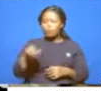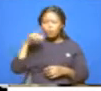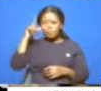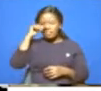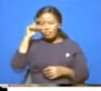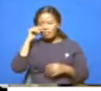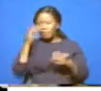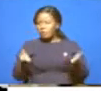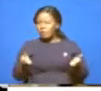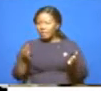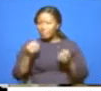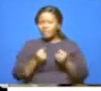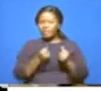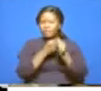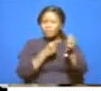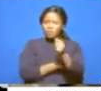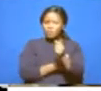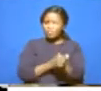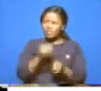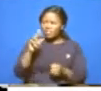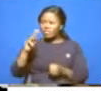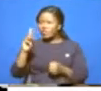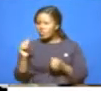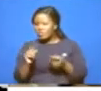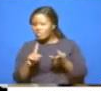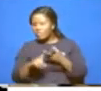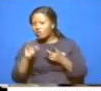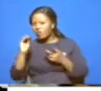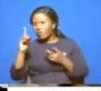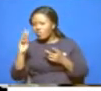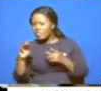ndio ana sponsor UDA, ODM, Azimio.